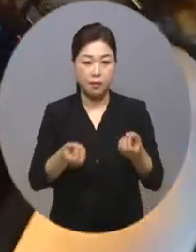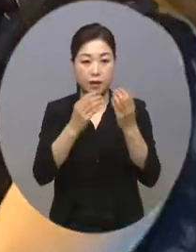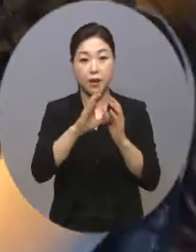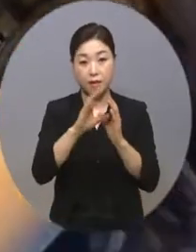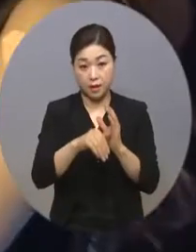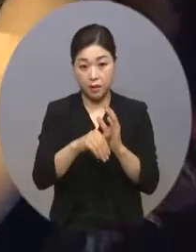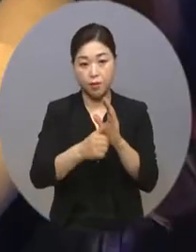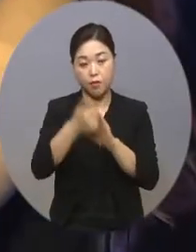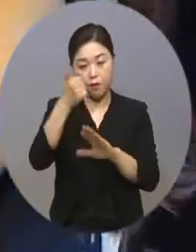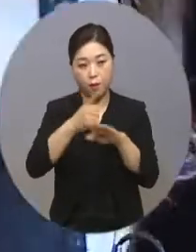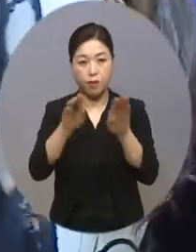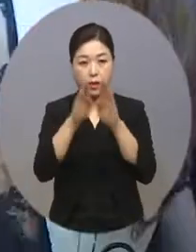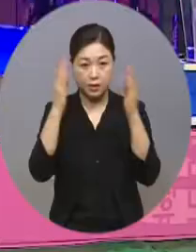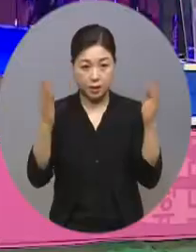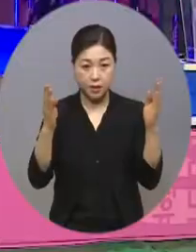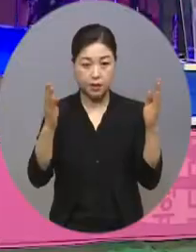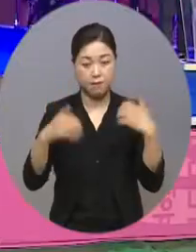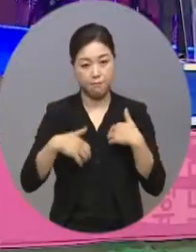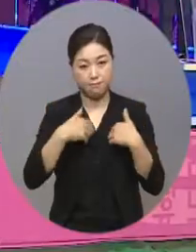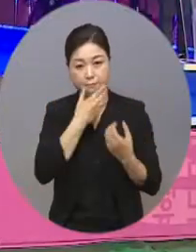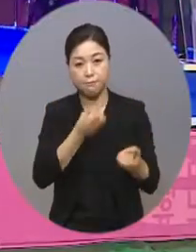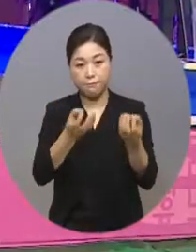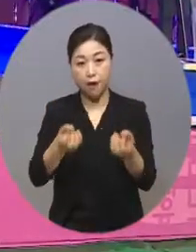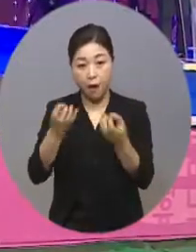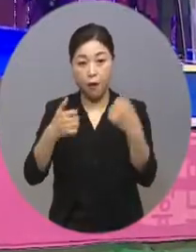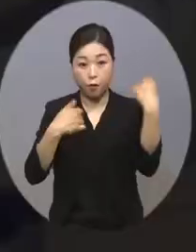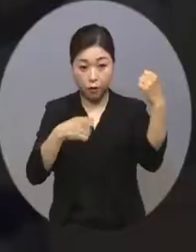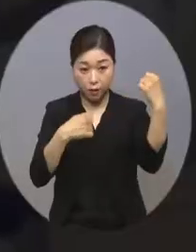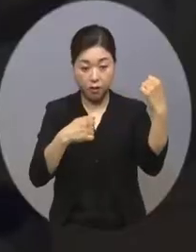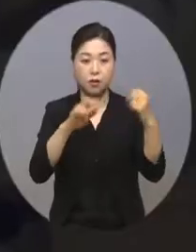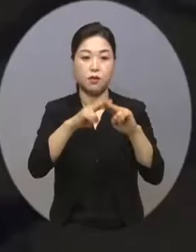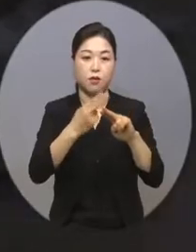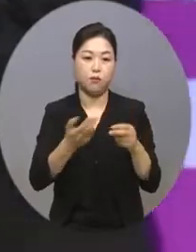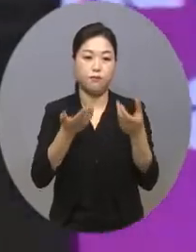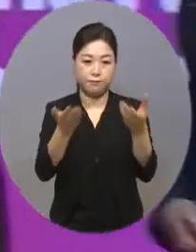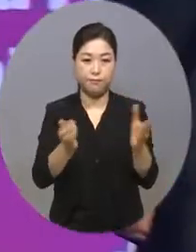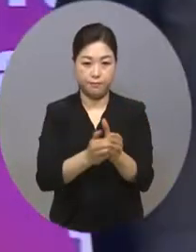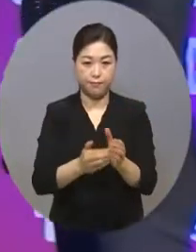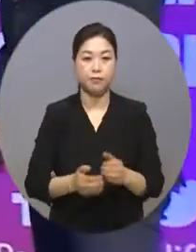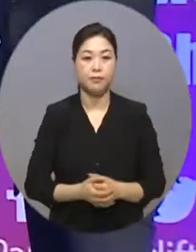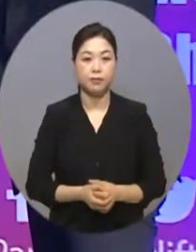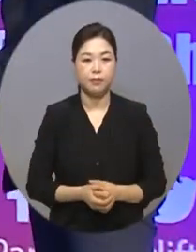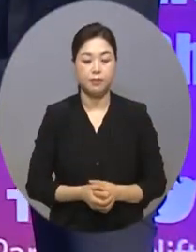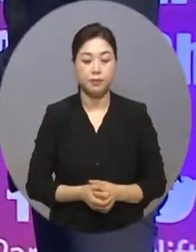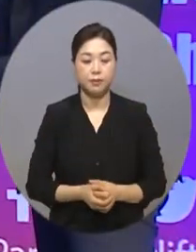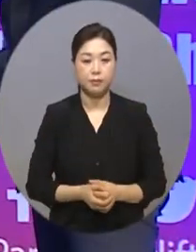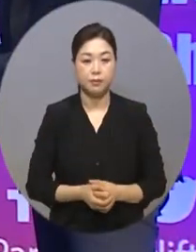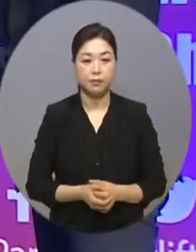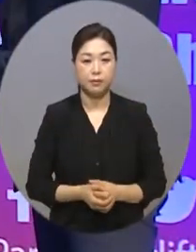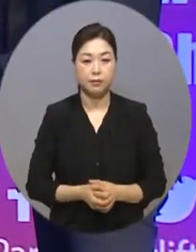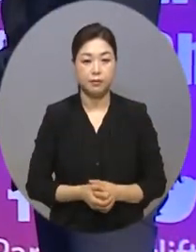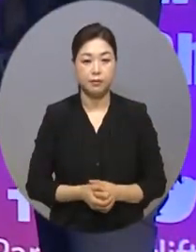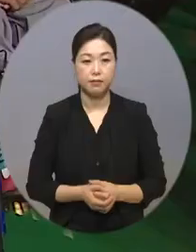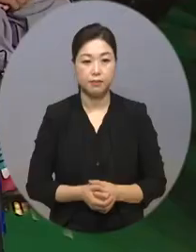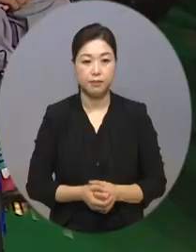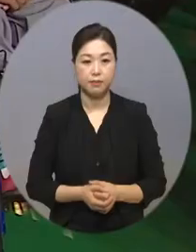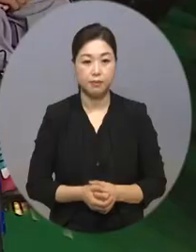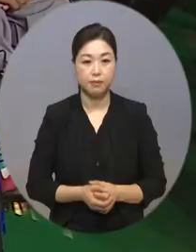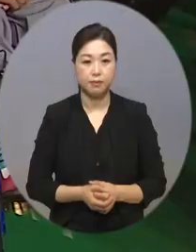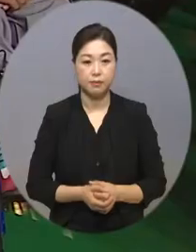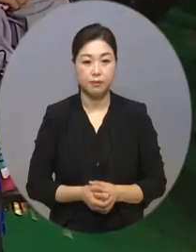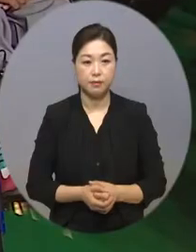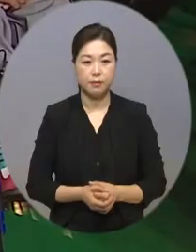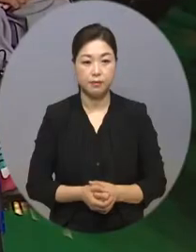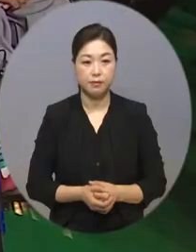행사에는 대회의 성공적인 개최를 축하하기 위한 공연, 기념품 전달 등이 이어지며 그 의미를 더했습니다.